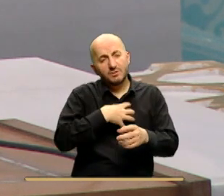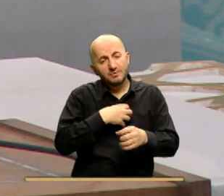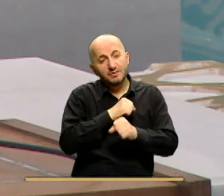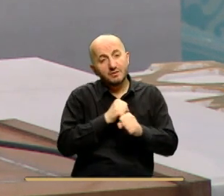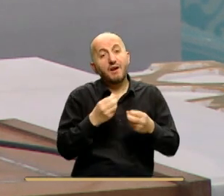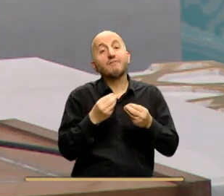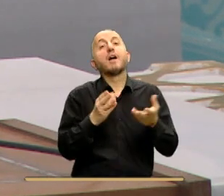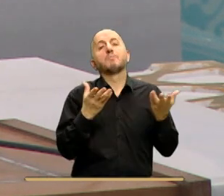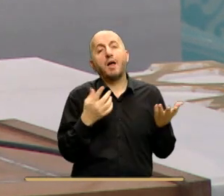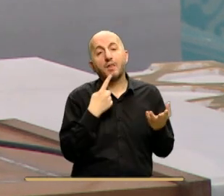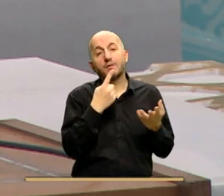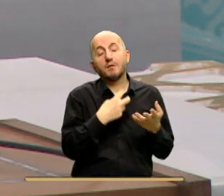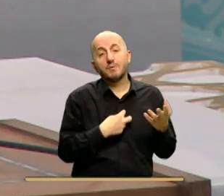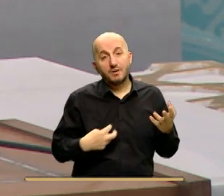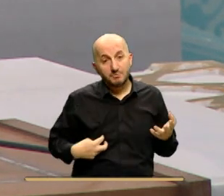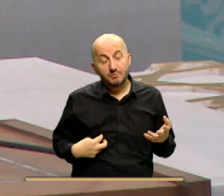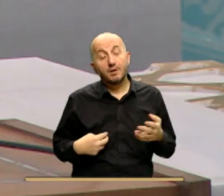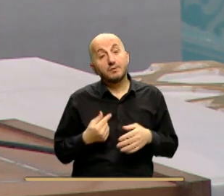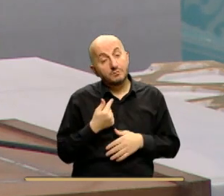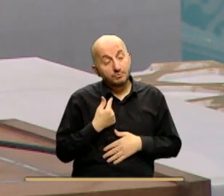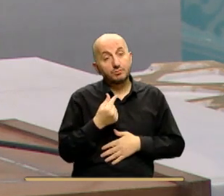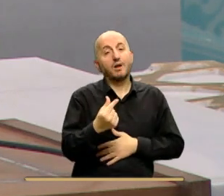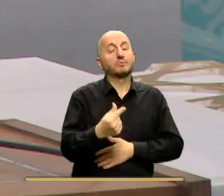harap etme diye peygamberini bu şekilde